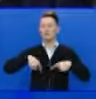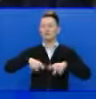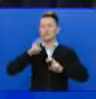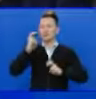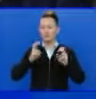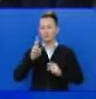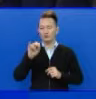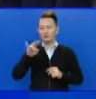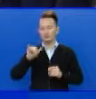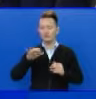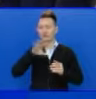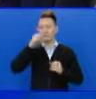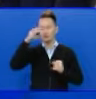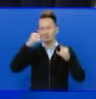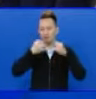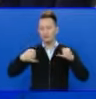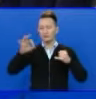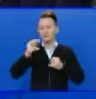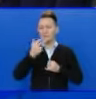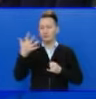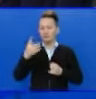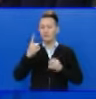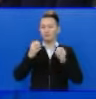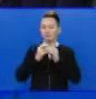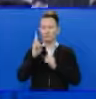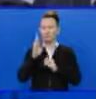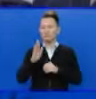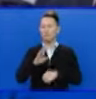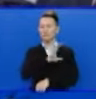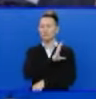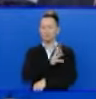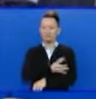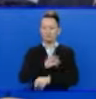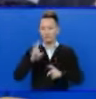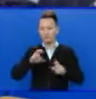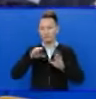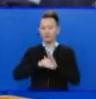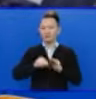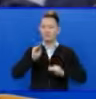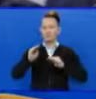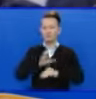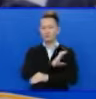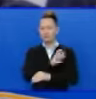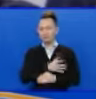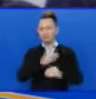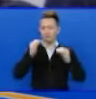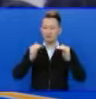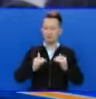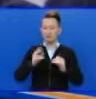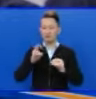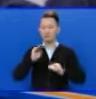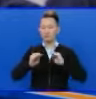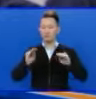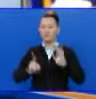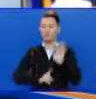Кентау трансформатор зауытына қажетті 35-110 киловатт күштік майлы трансформаторлардың жоғары және төменгі кернеуінің орамдарын